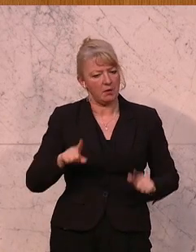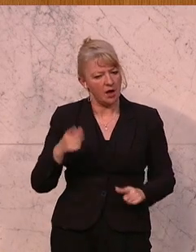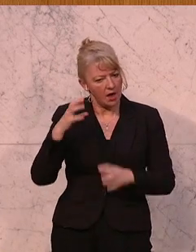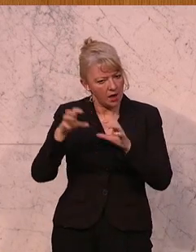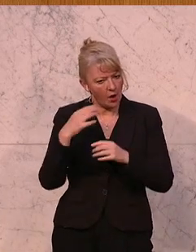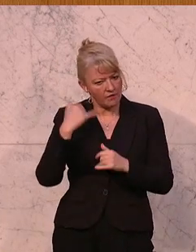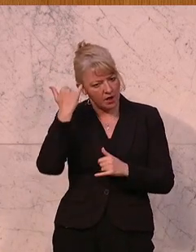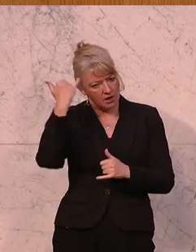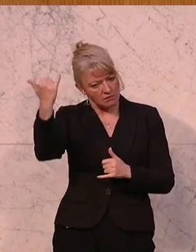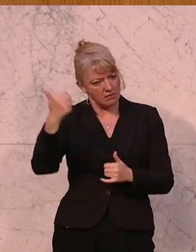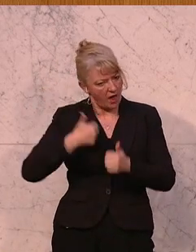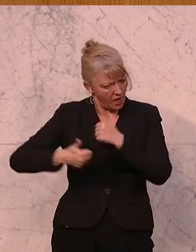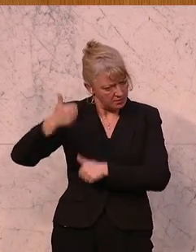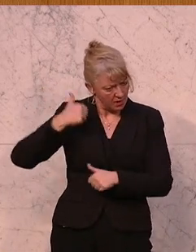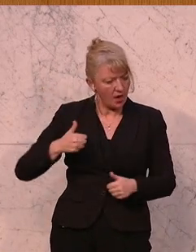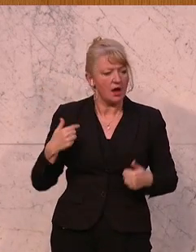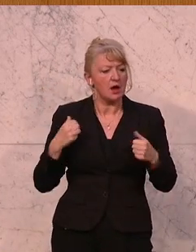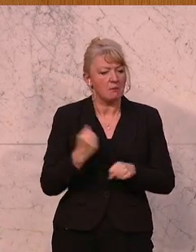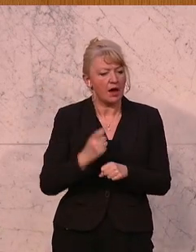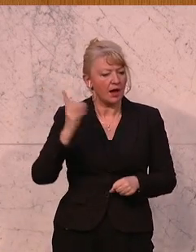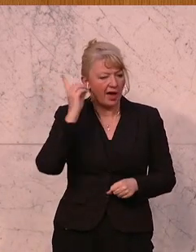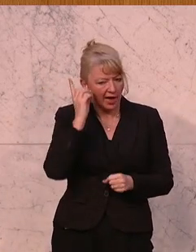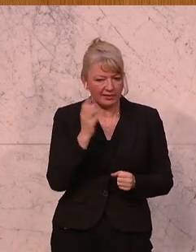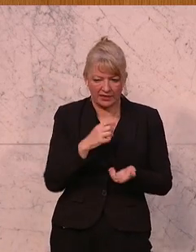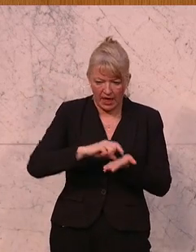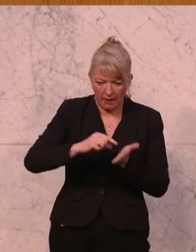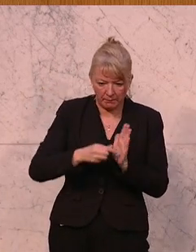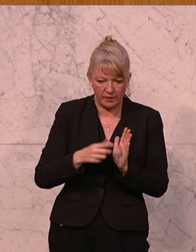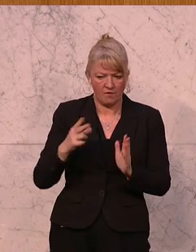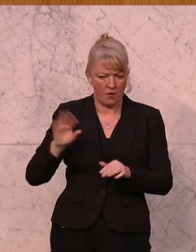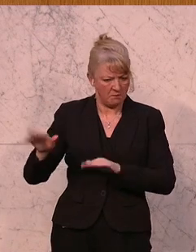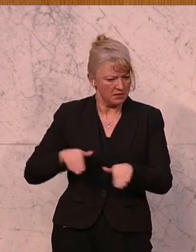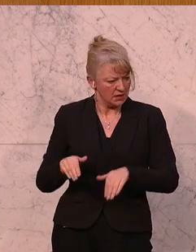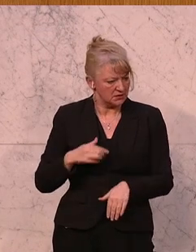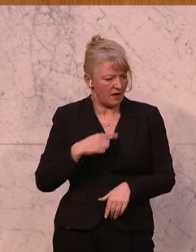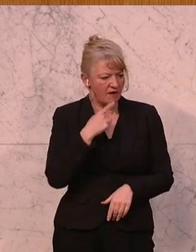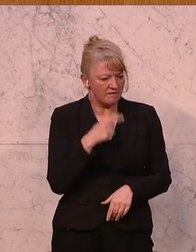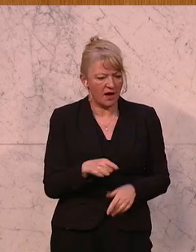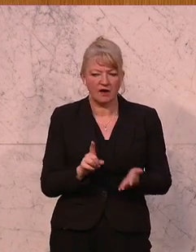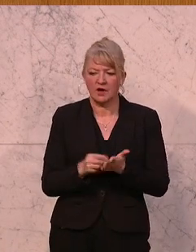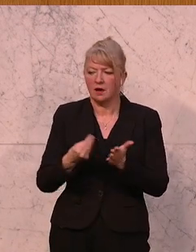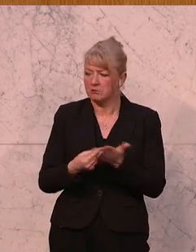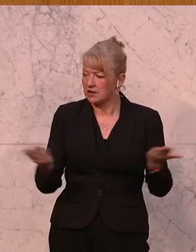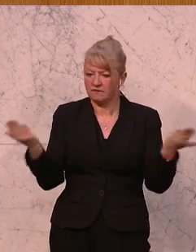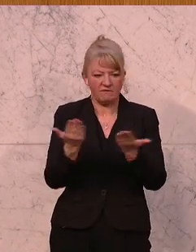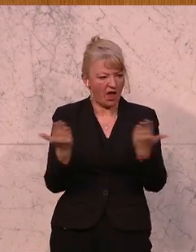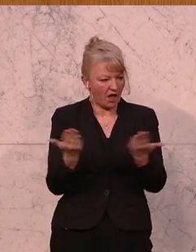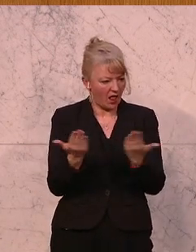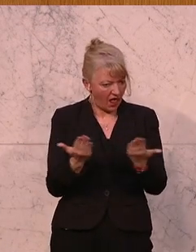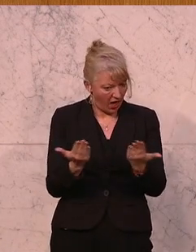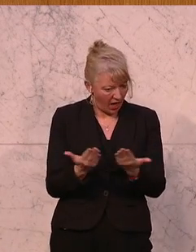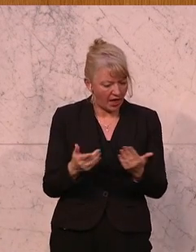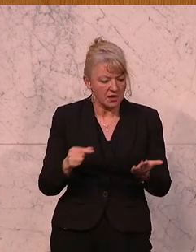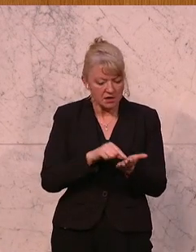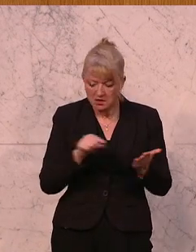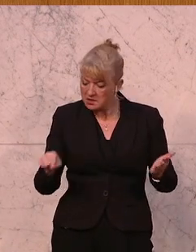gehabt, das ist ein Jahr her. Wir machen jetzt eine Handy-App. Und die Handy-App vom Herrn Minister hat gelautet, dass es dann eine Preisvergleichs-App gibt, wo man nachschauen kann,